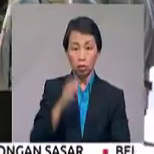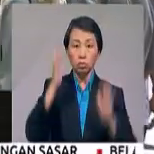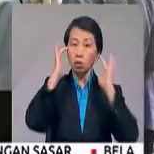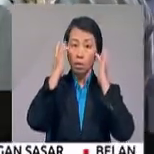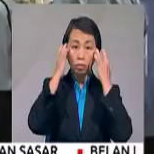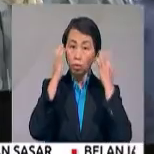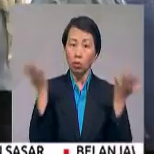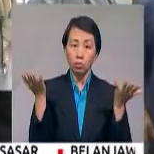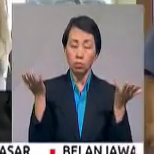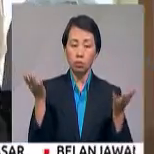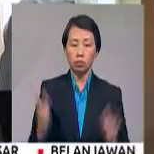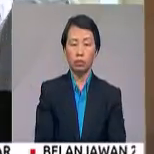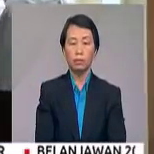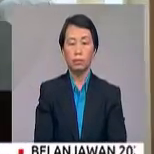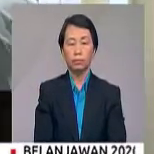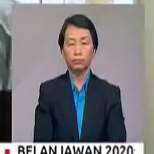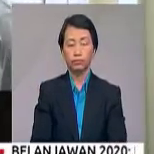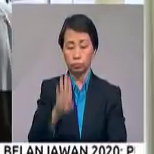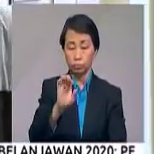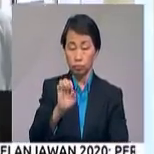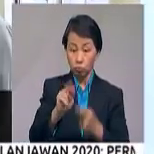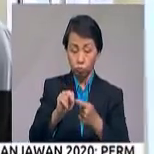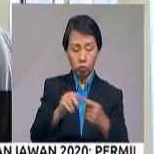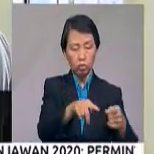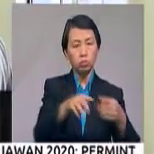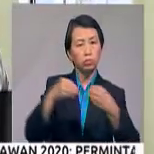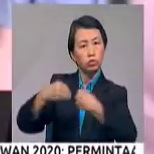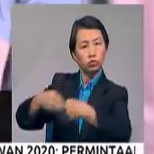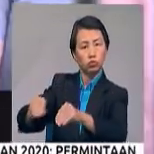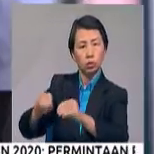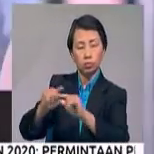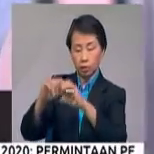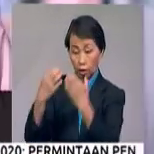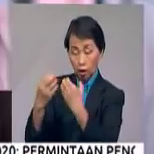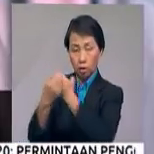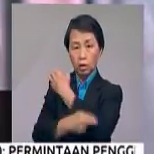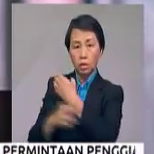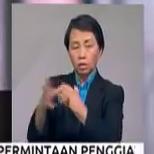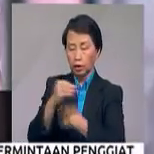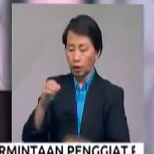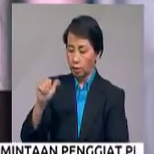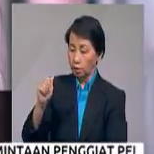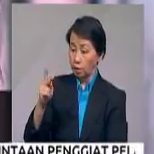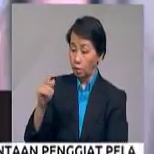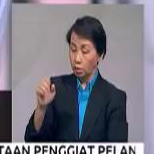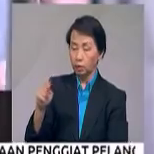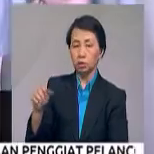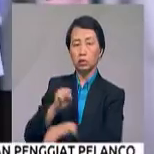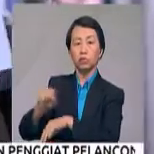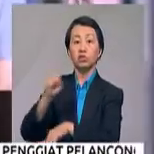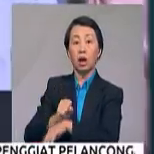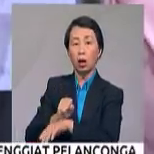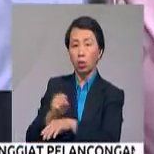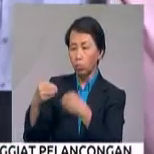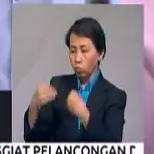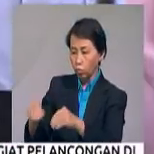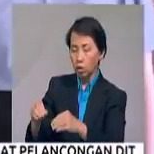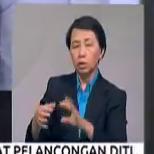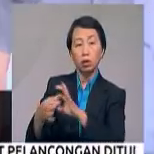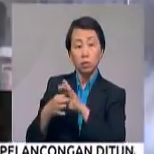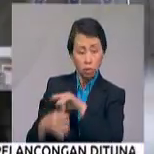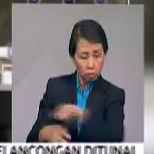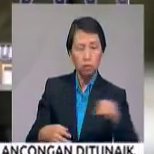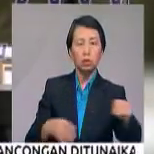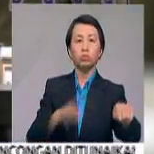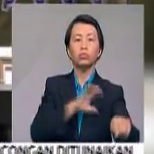TIA. Bon tersebut dijual kepada Country Group dan Actis Capital Singapore Private Limited yang dimiliki Joe